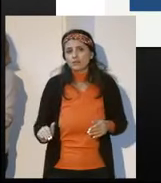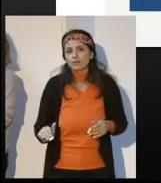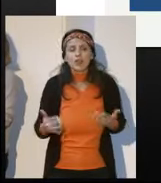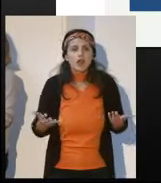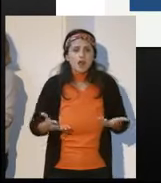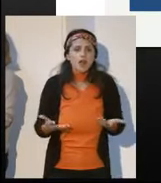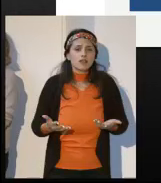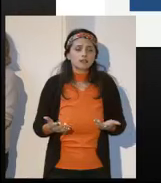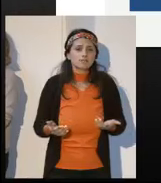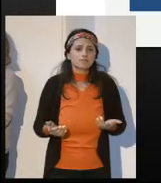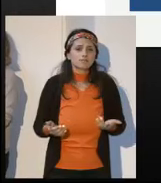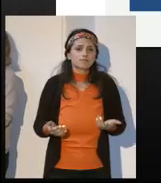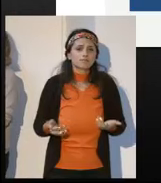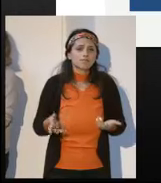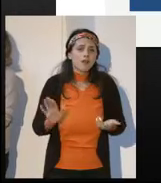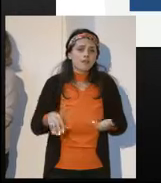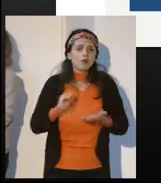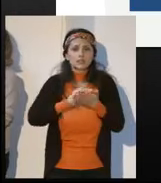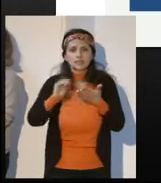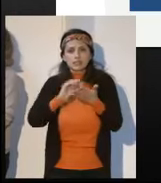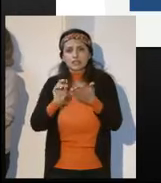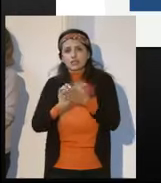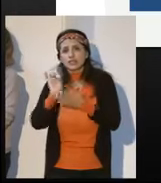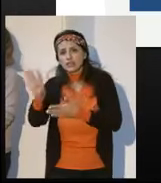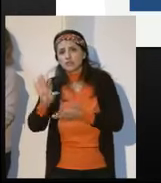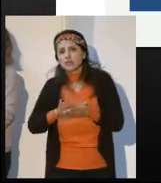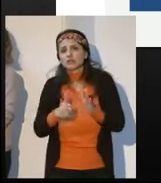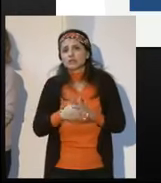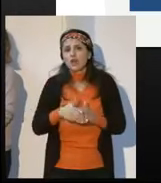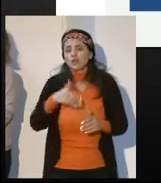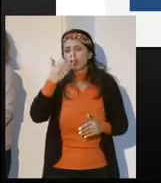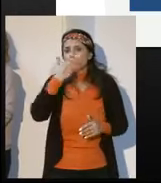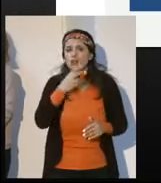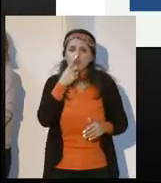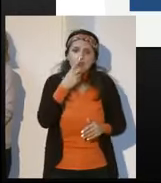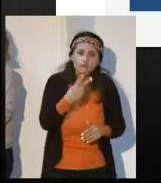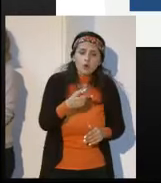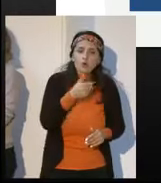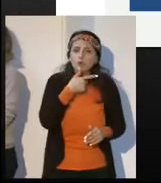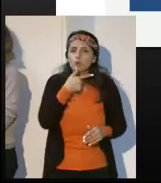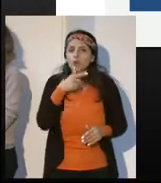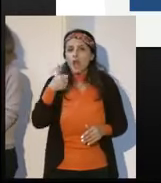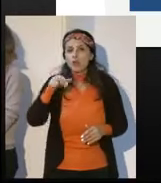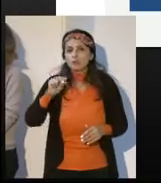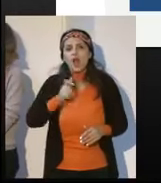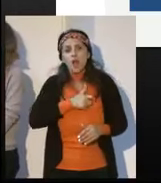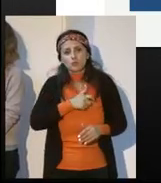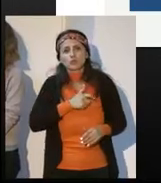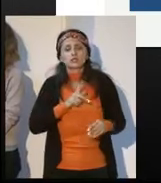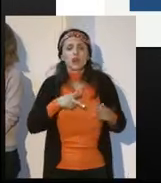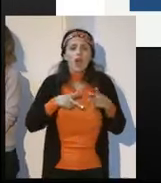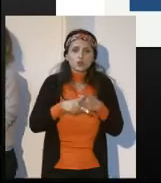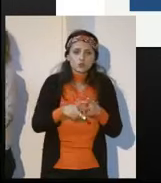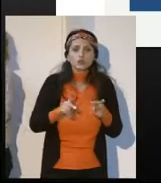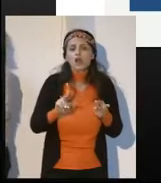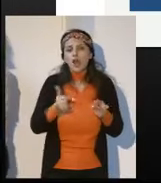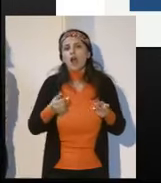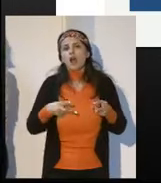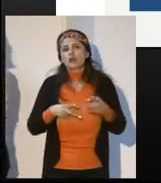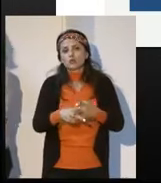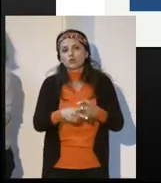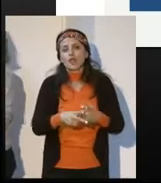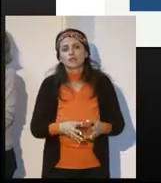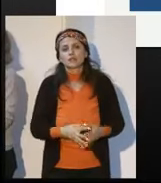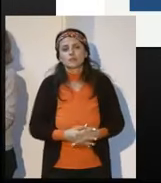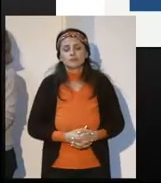într o formă sau alta scriptic sau prin fata ochilor si acolo unde Autoritatea a putut sa intervina am facut